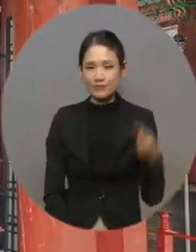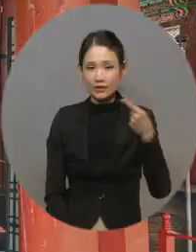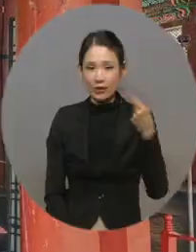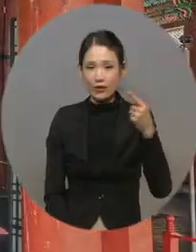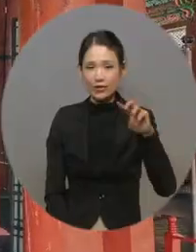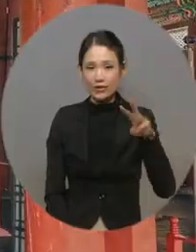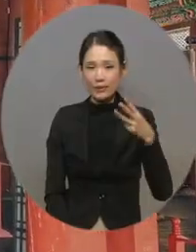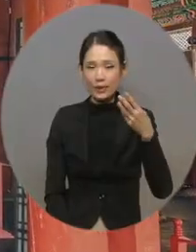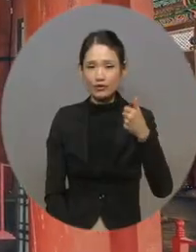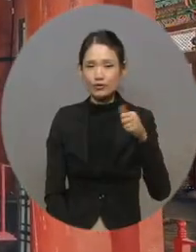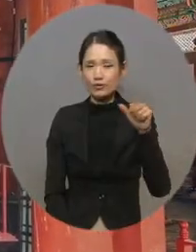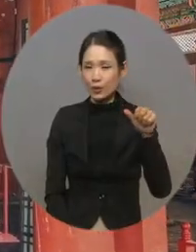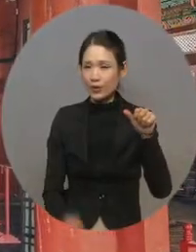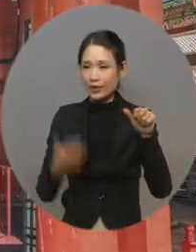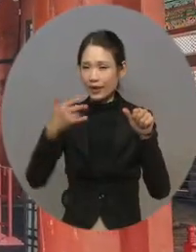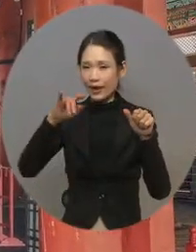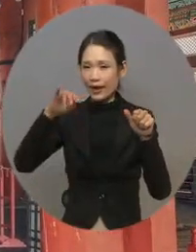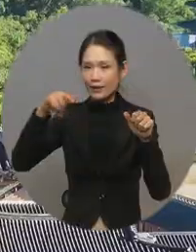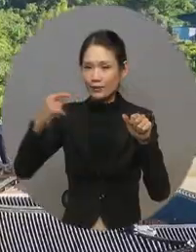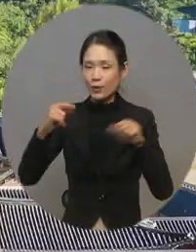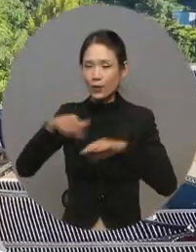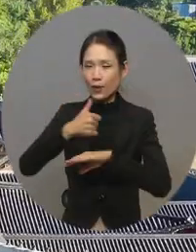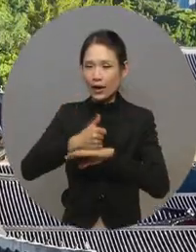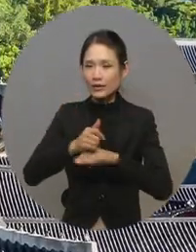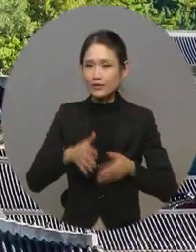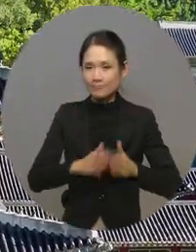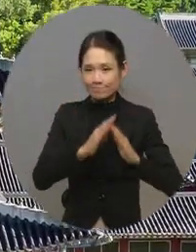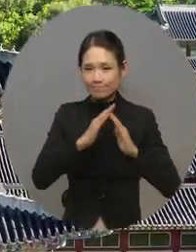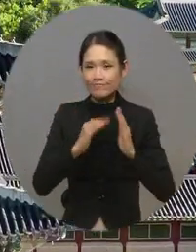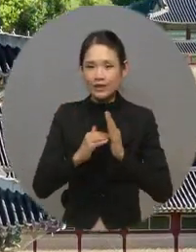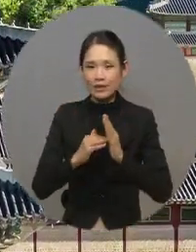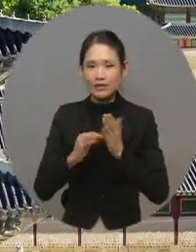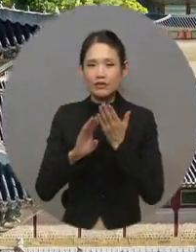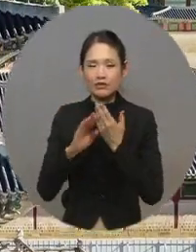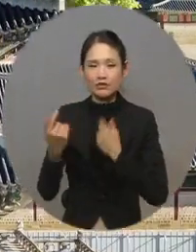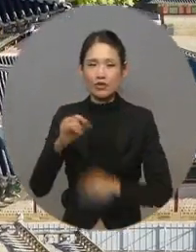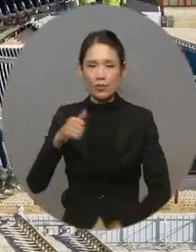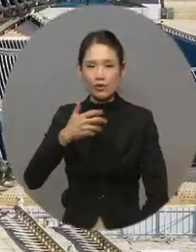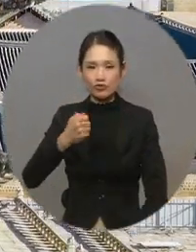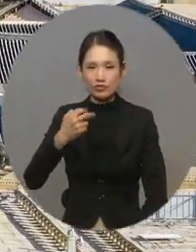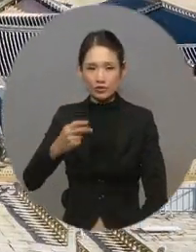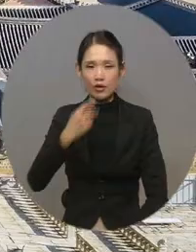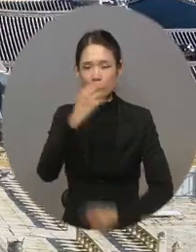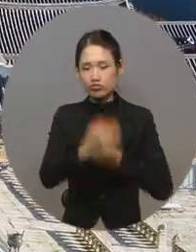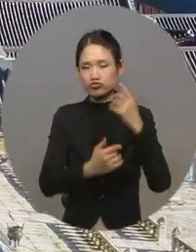1395년 태조 이성계가 창건했고 1592년 임진왜란으로 불타